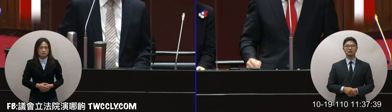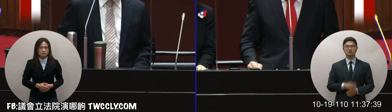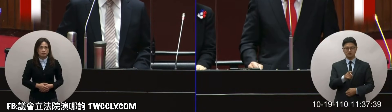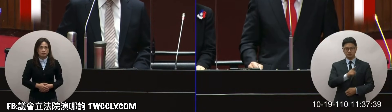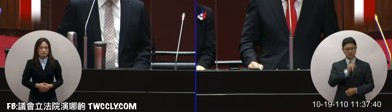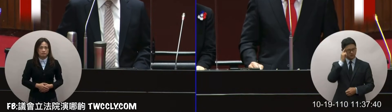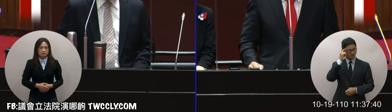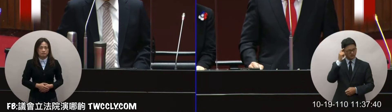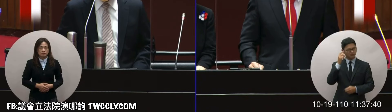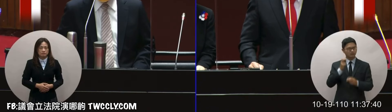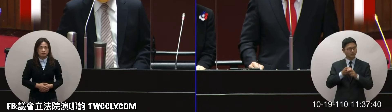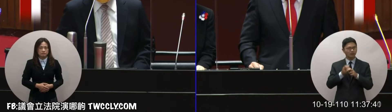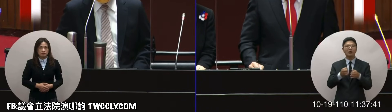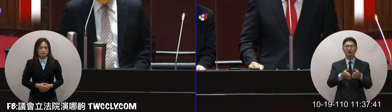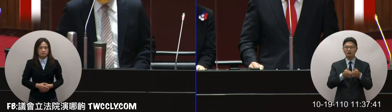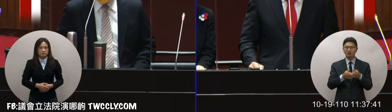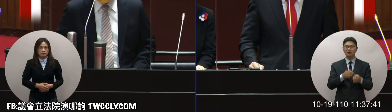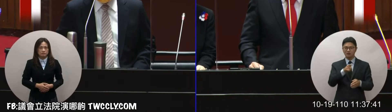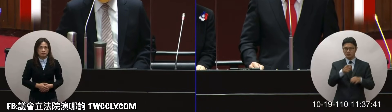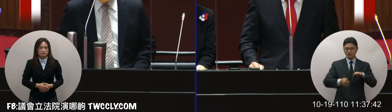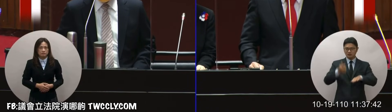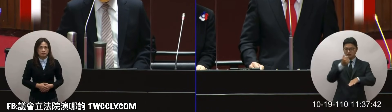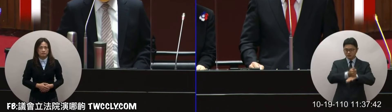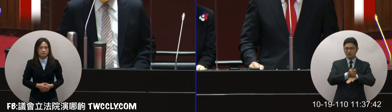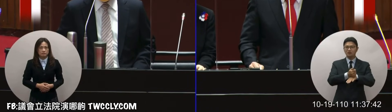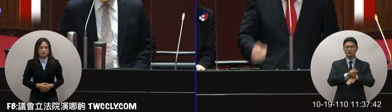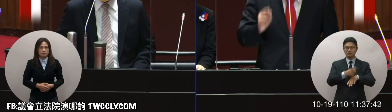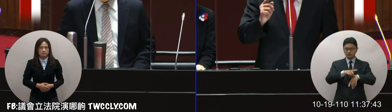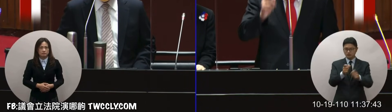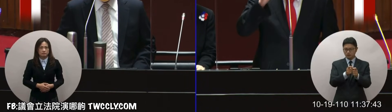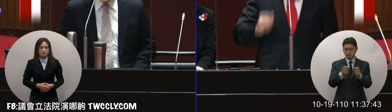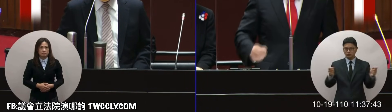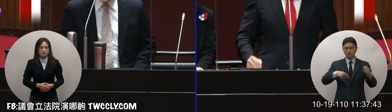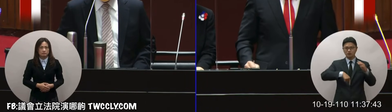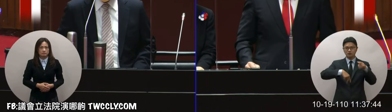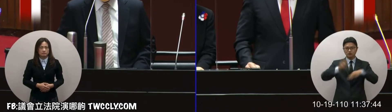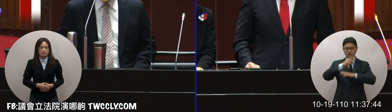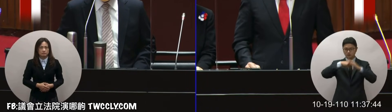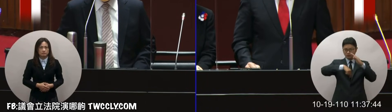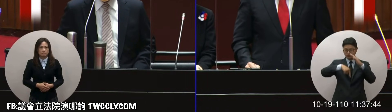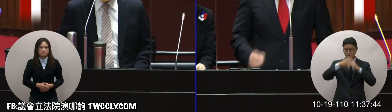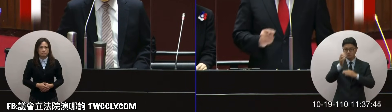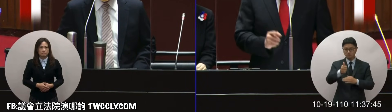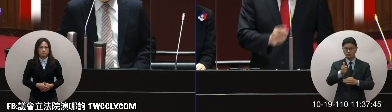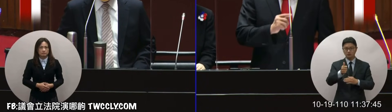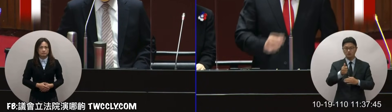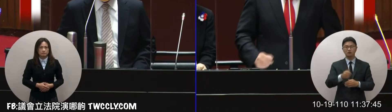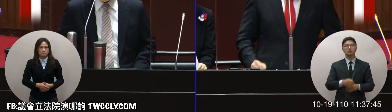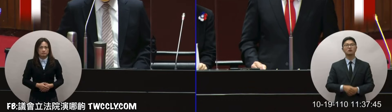最长的阁揆，你应该要看清楚。院长，